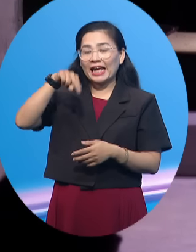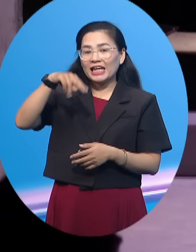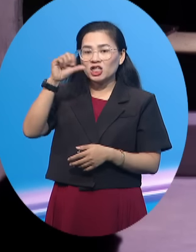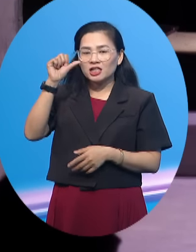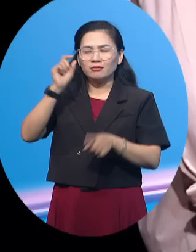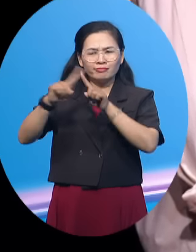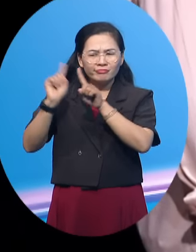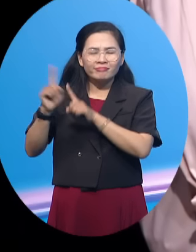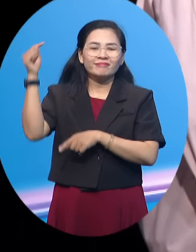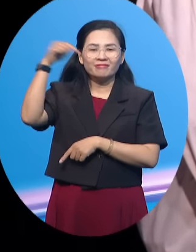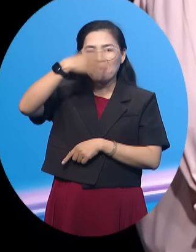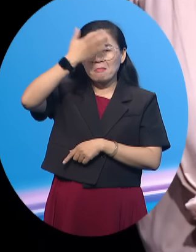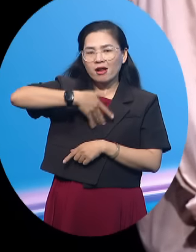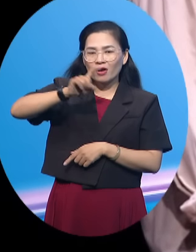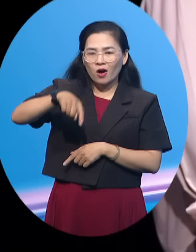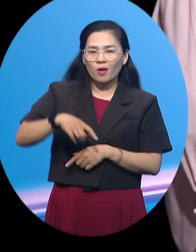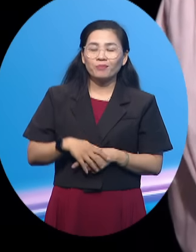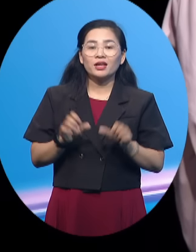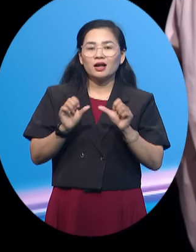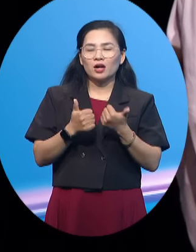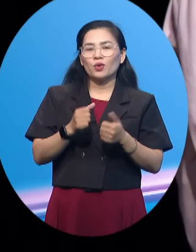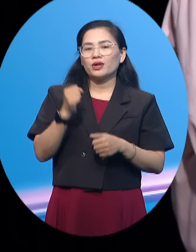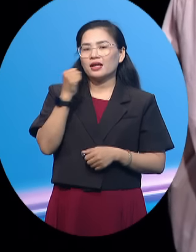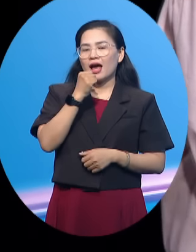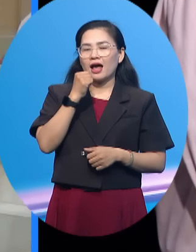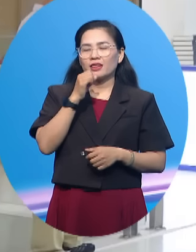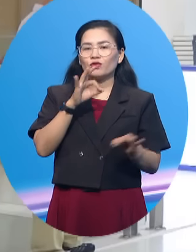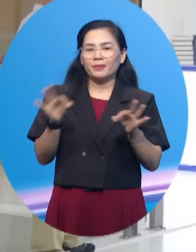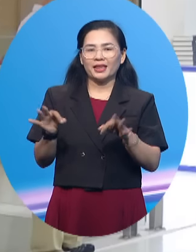này. Lễ tổng kết diễn ra tại nhà hát Thành phố Hồ Chí Minh.